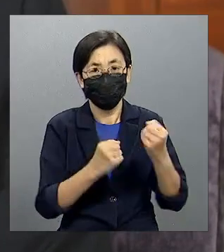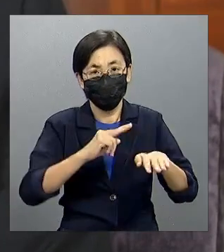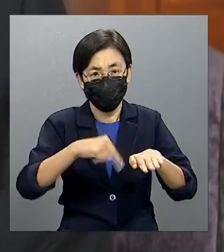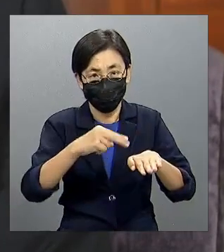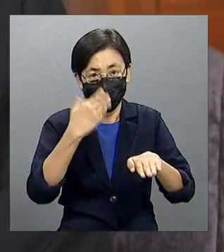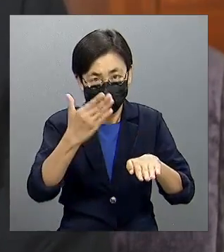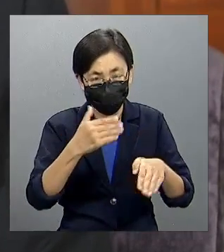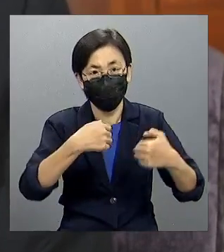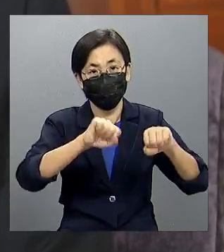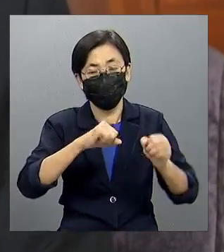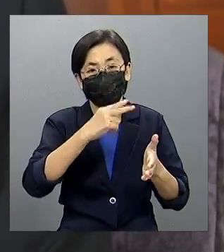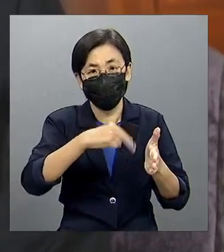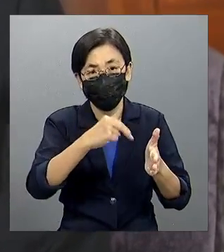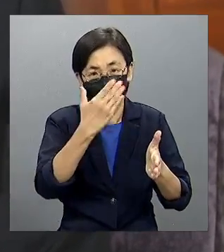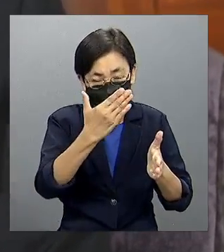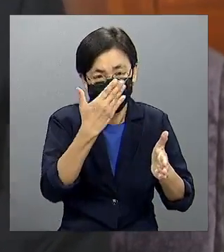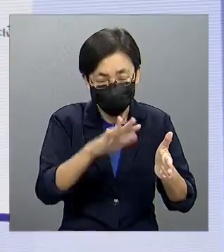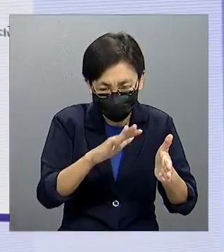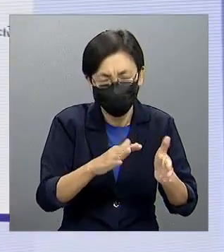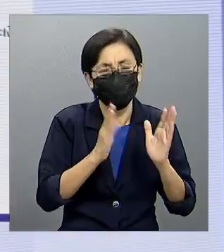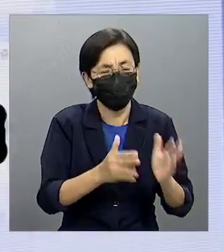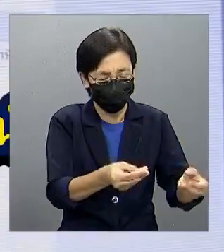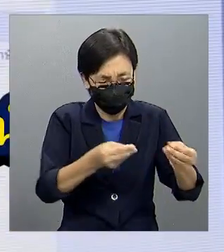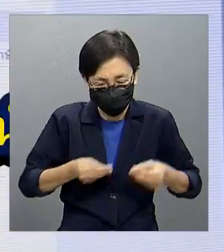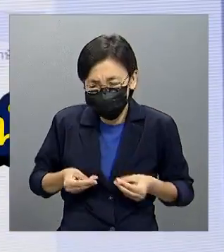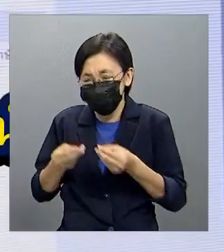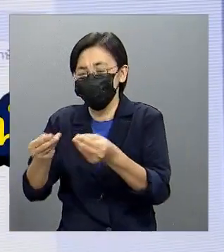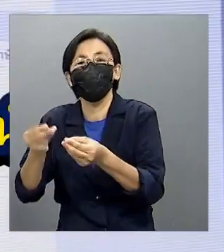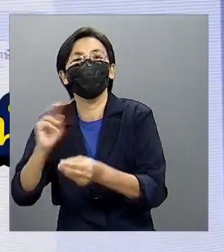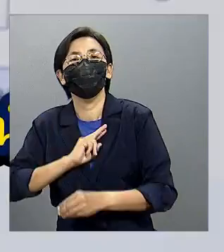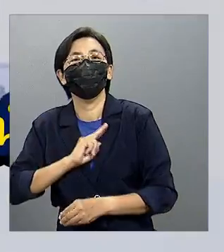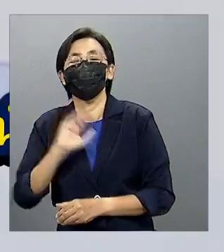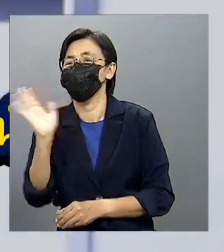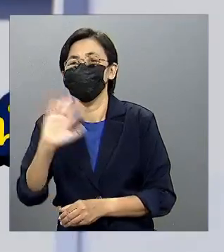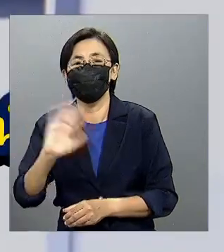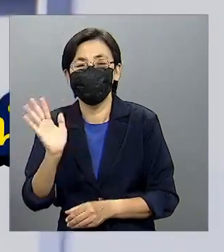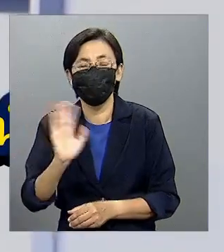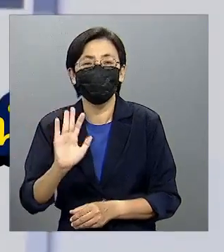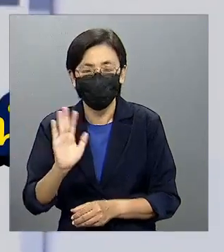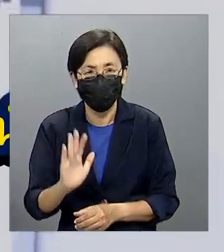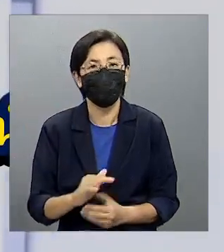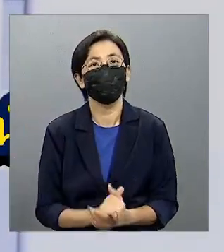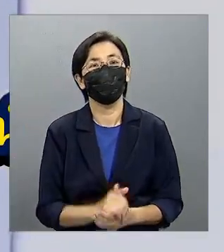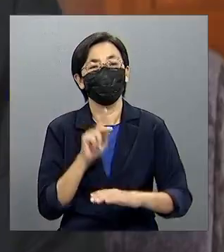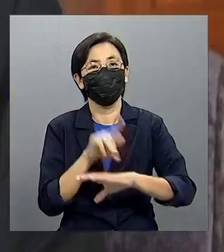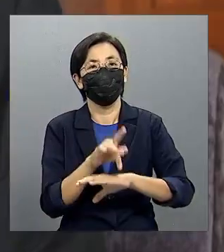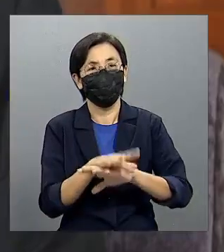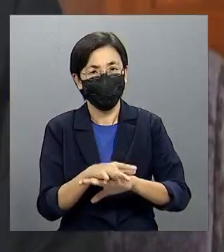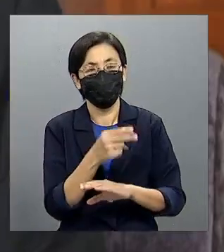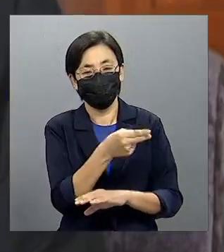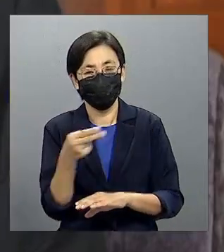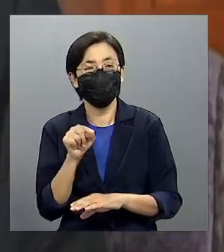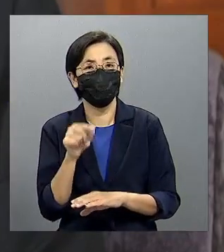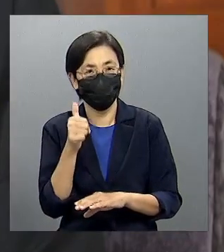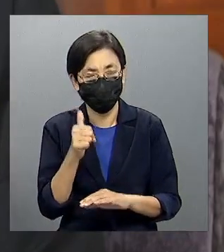ร็จปุ๊บก็ไม่ต้องมายื่นที่สำนักงานขนส่งแล้วก็สามารถดำเนินการต่อภาษีผ่านระบบอินเทอร์เน็ตที่ทางบ้านได้เลยหรือผ่าน